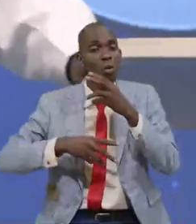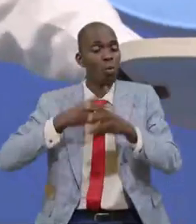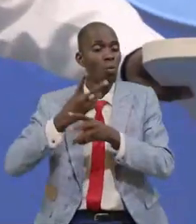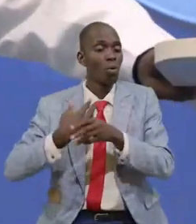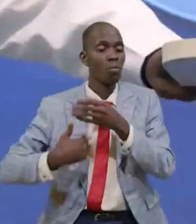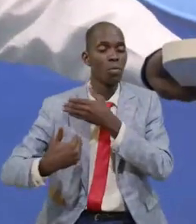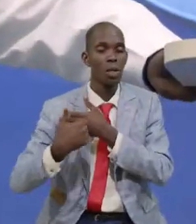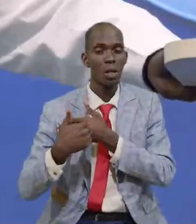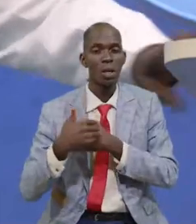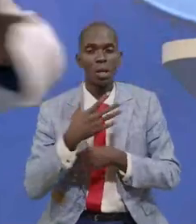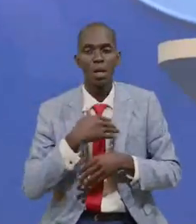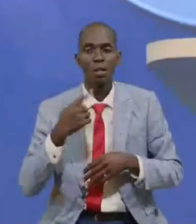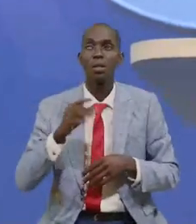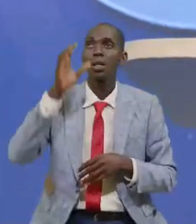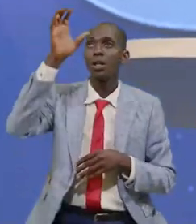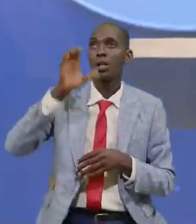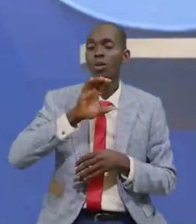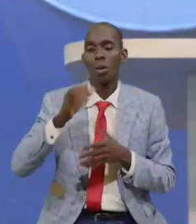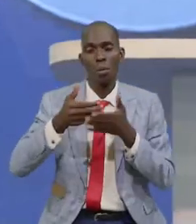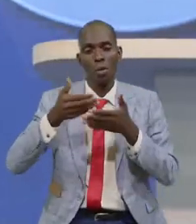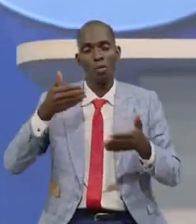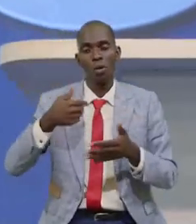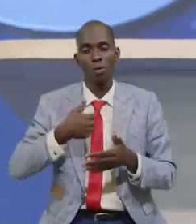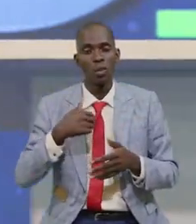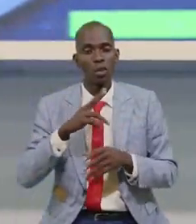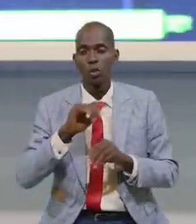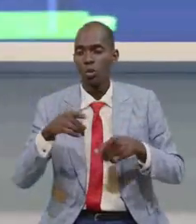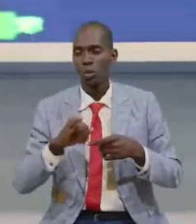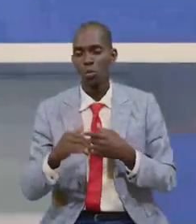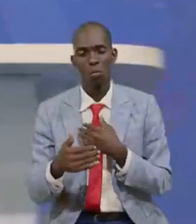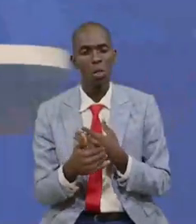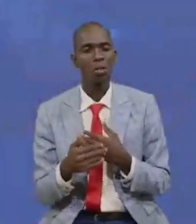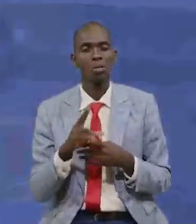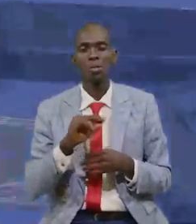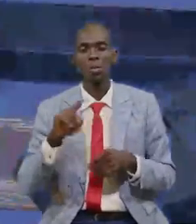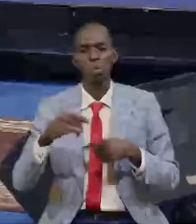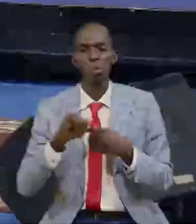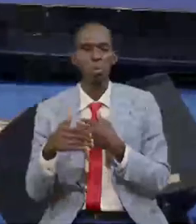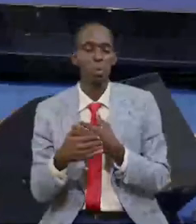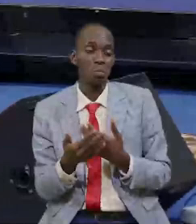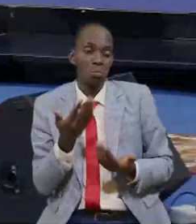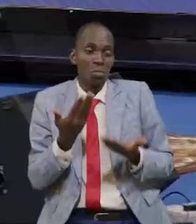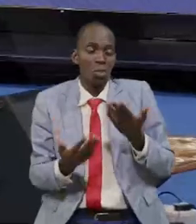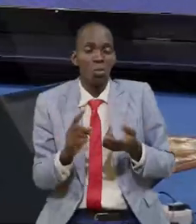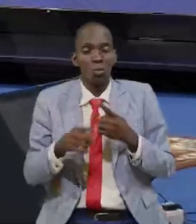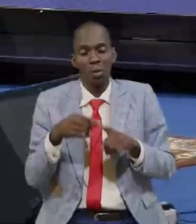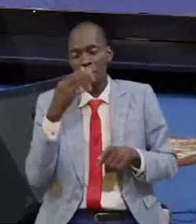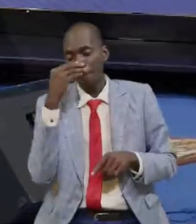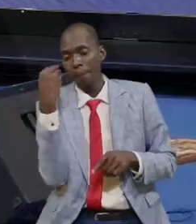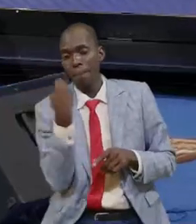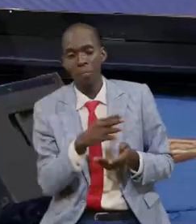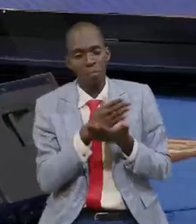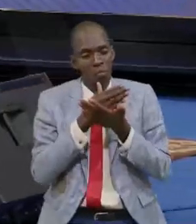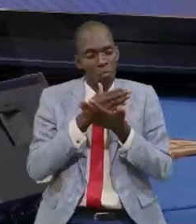moi, la croix devant moi, pas de retour, pas de retour. Quoi que les amis m'abandonnent, quoi